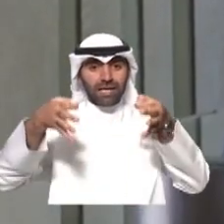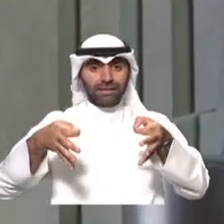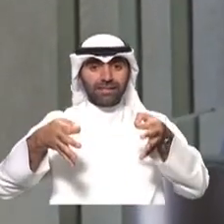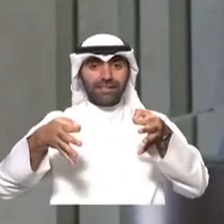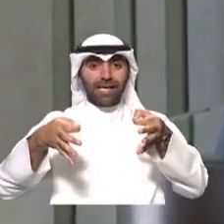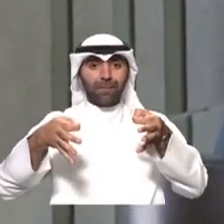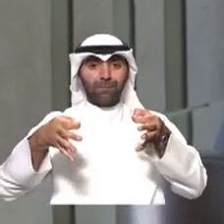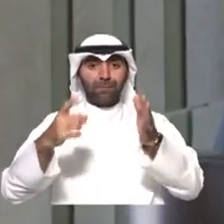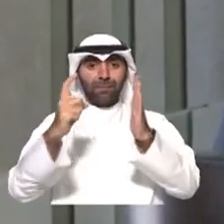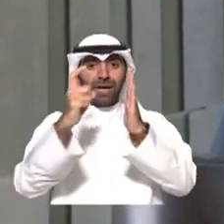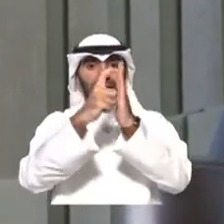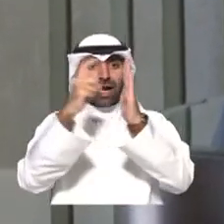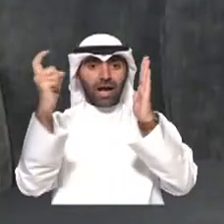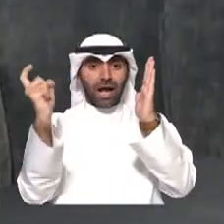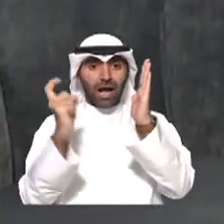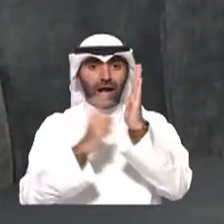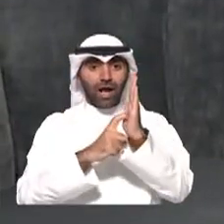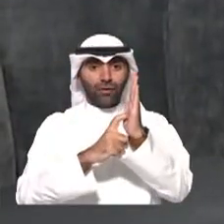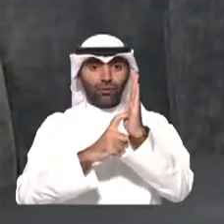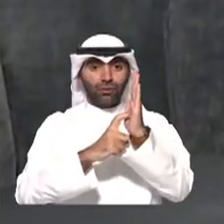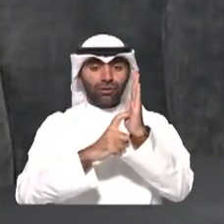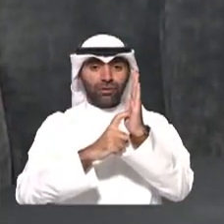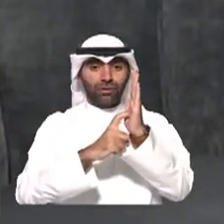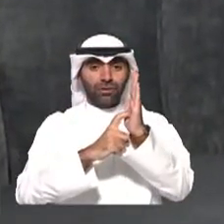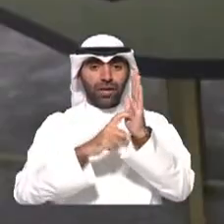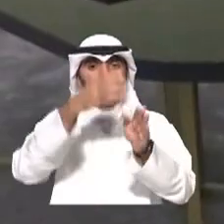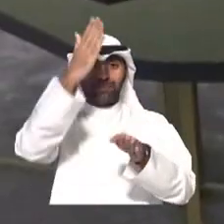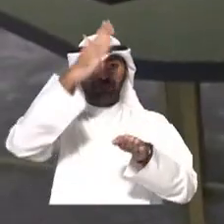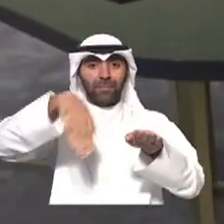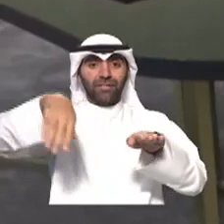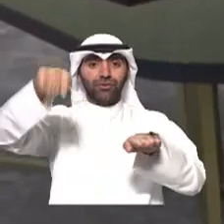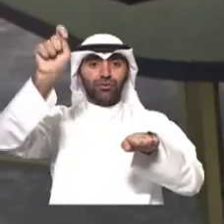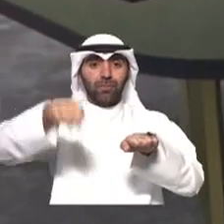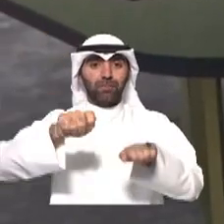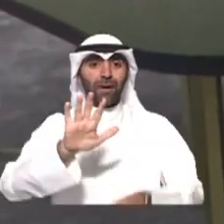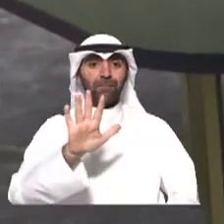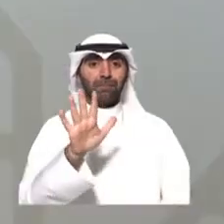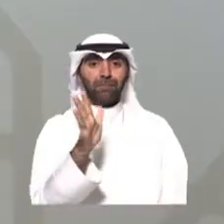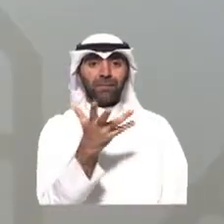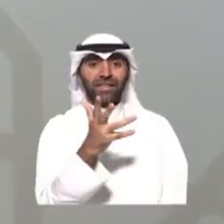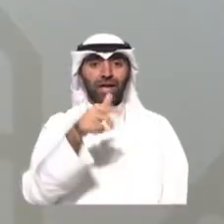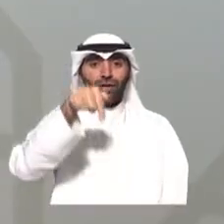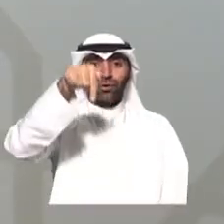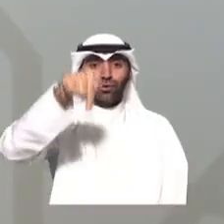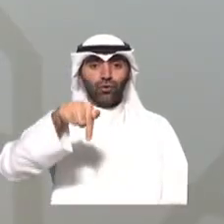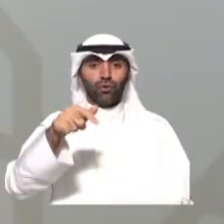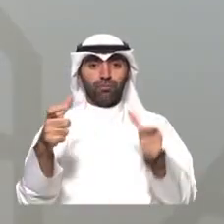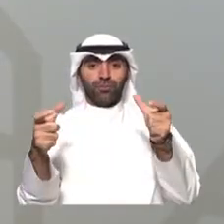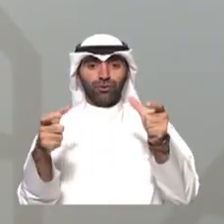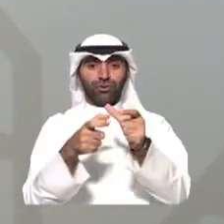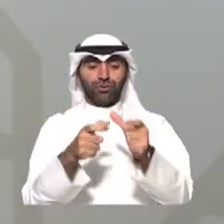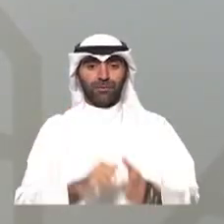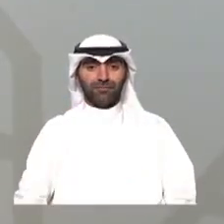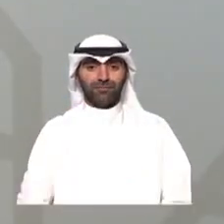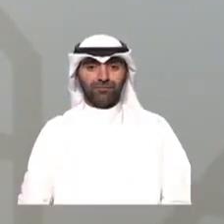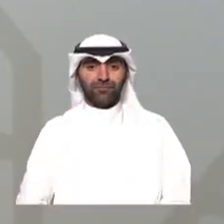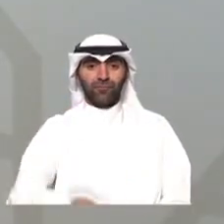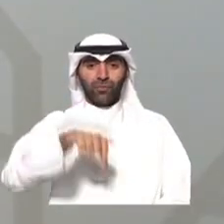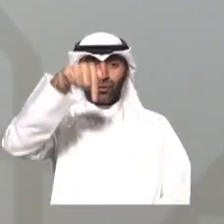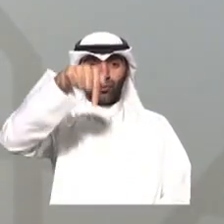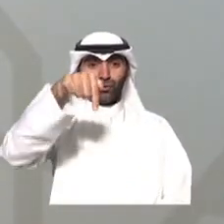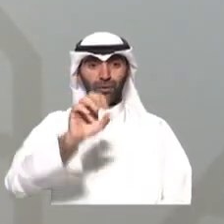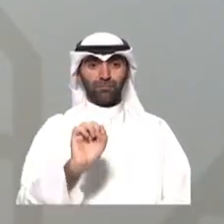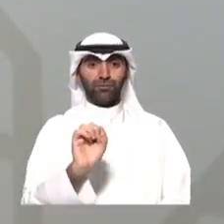أحداث جلستي الثلاثاء والأربعاء لمجلس الأمة بعد اجتماعه اليوم. اجتمع مكتب المجلس اليوم واستعرض كافة